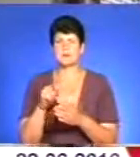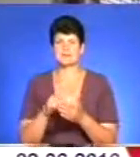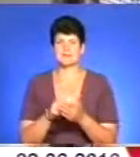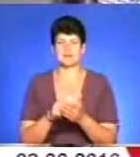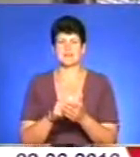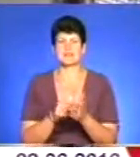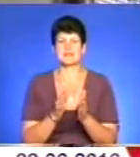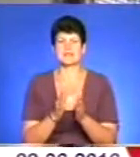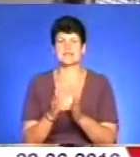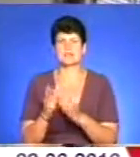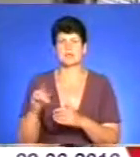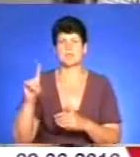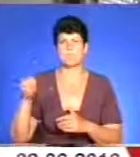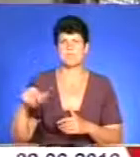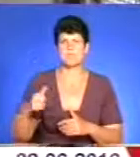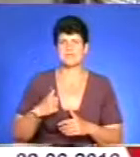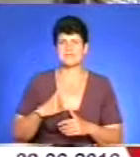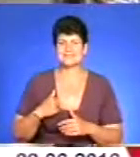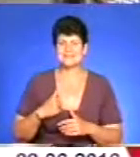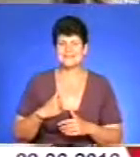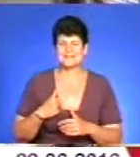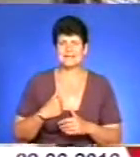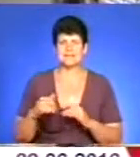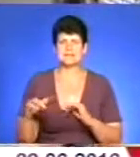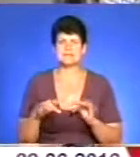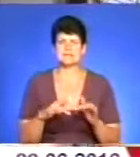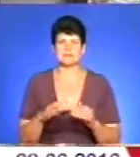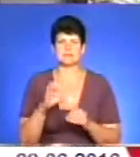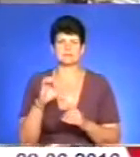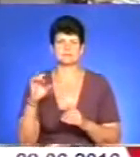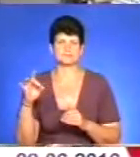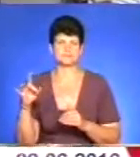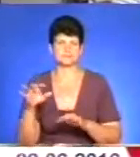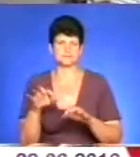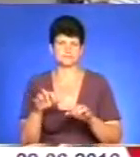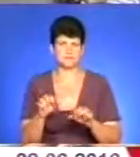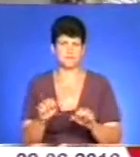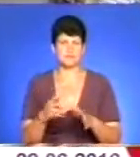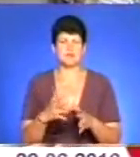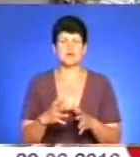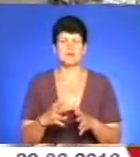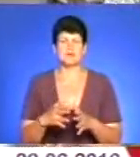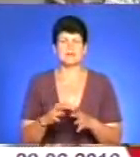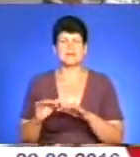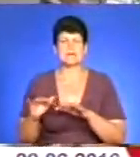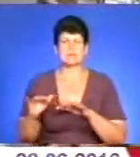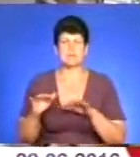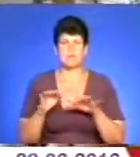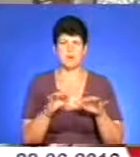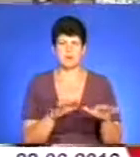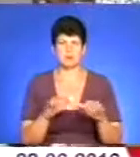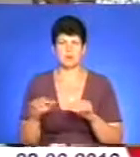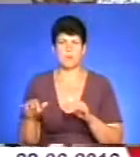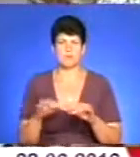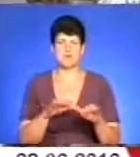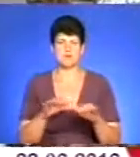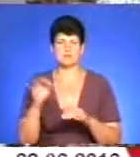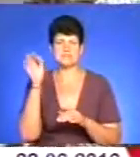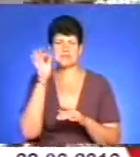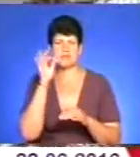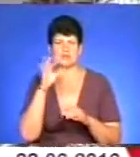режимних мобілізаційних заходів радянської влади, стратегічних оборонних наступальних операцій,